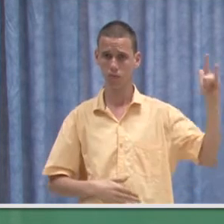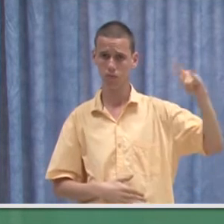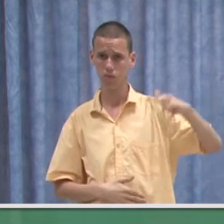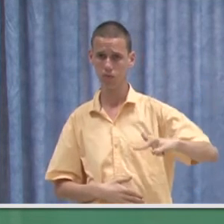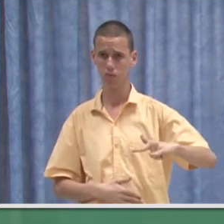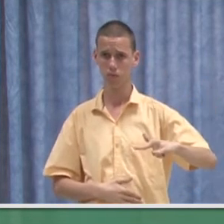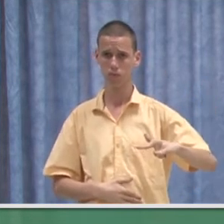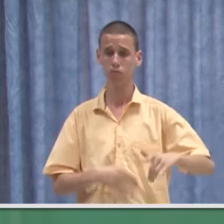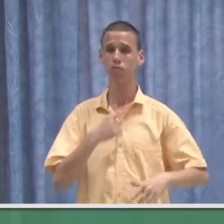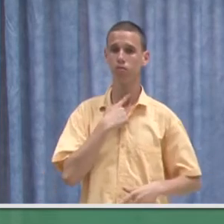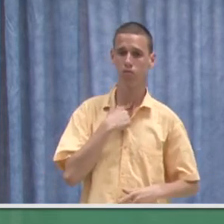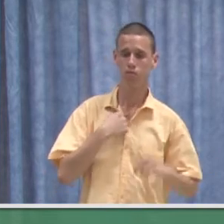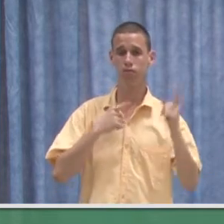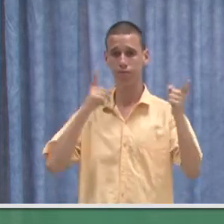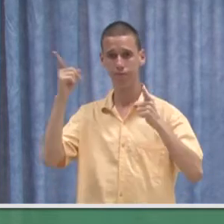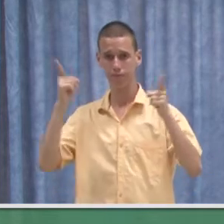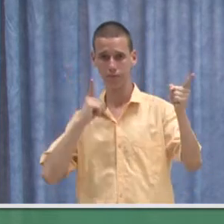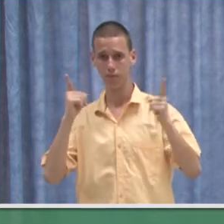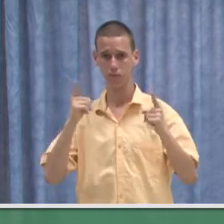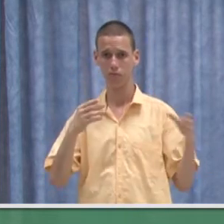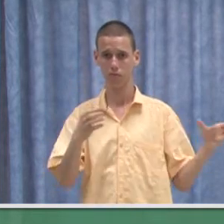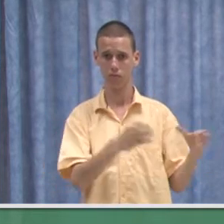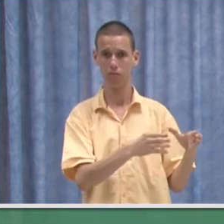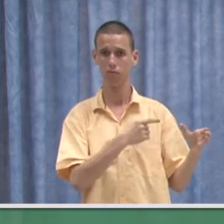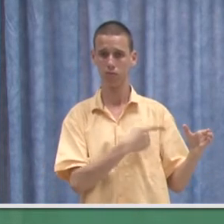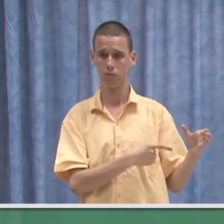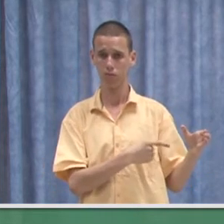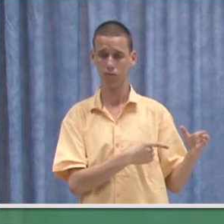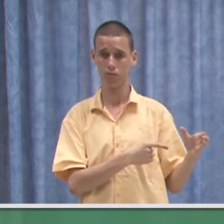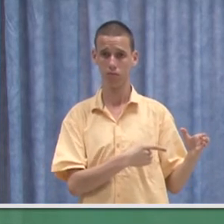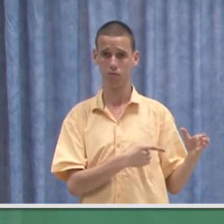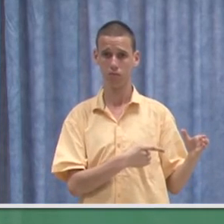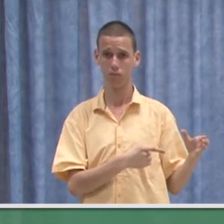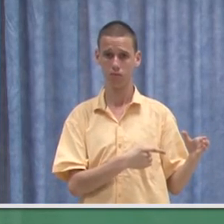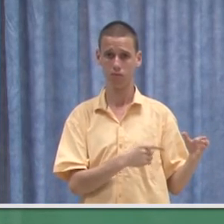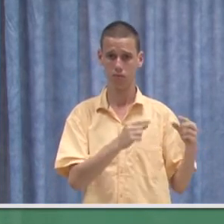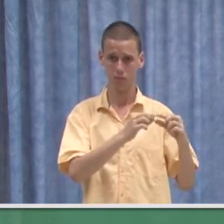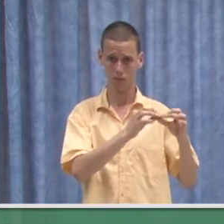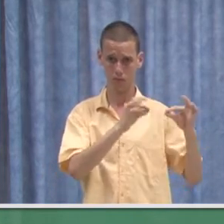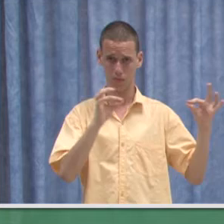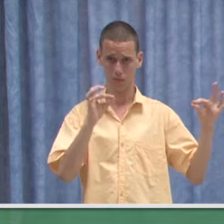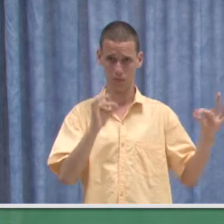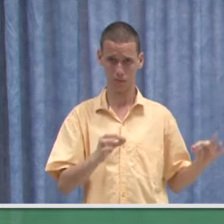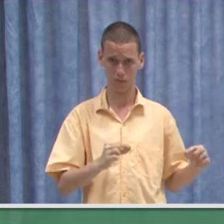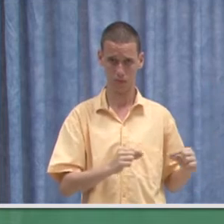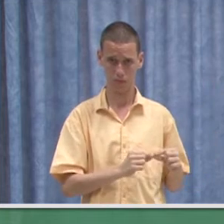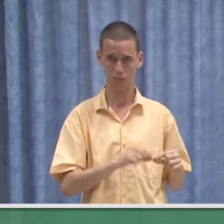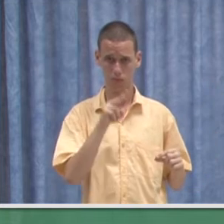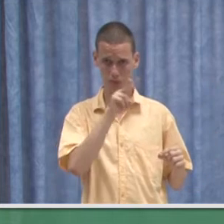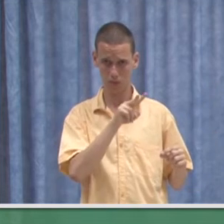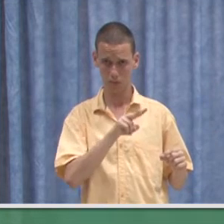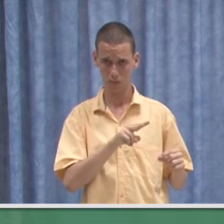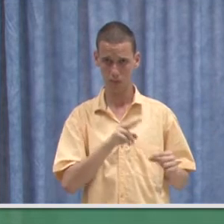viennent en ziliette. Dans un certain sorte, sous une certaine forme d'isolation, ben, quarantaine dans